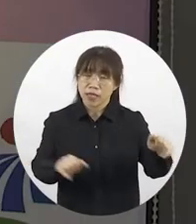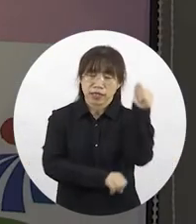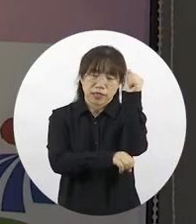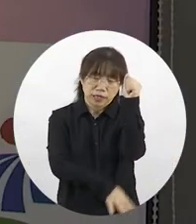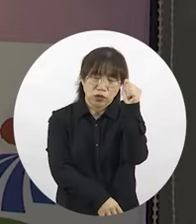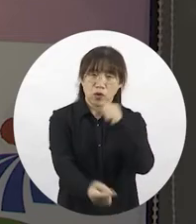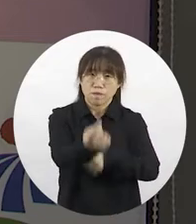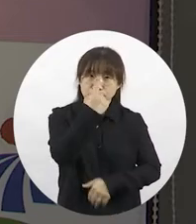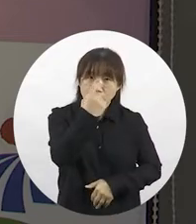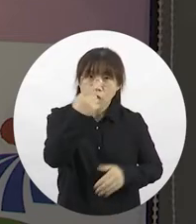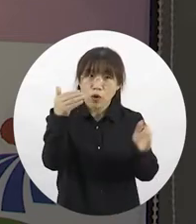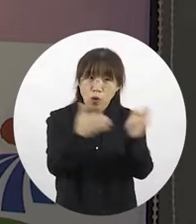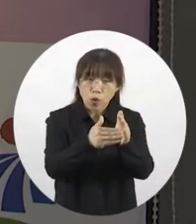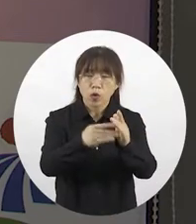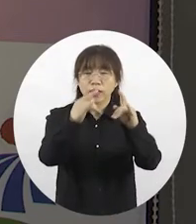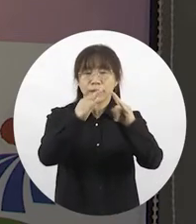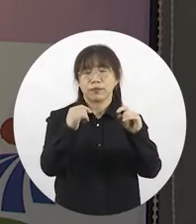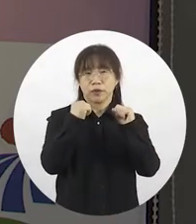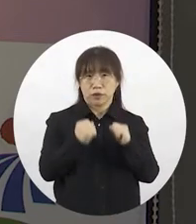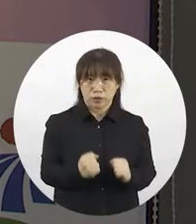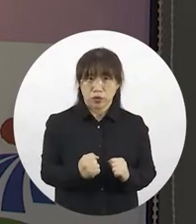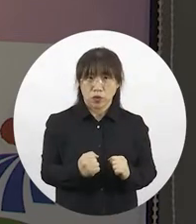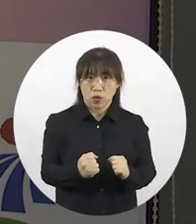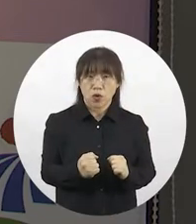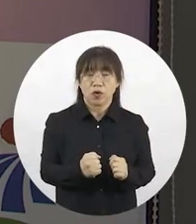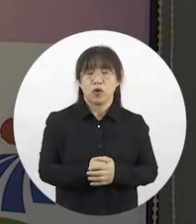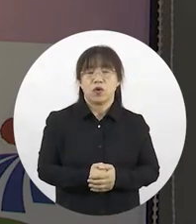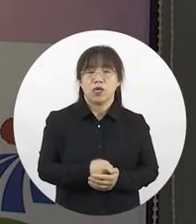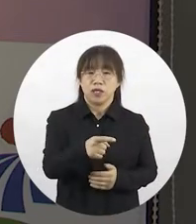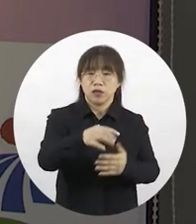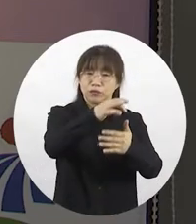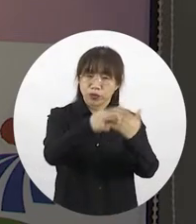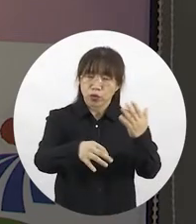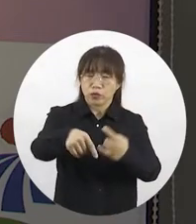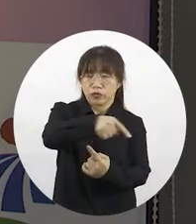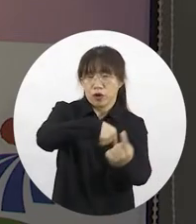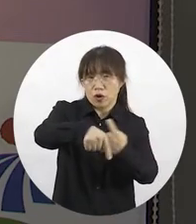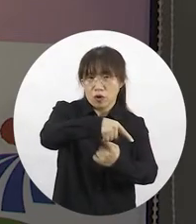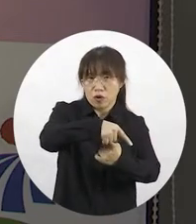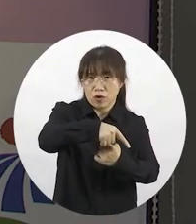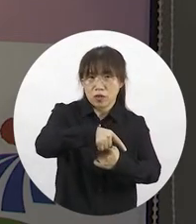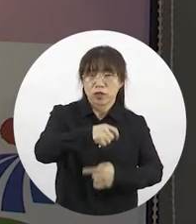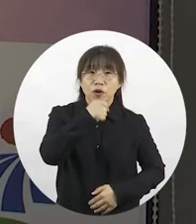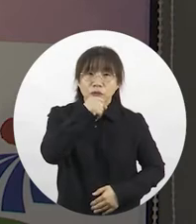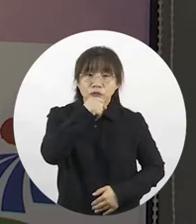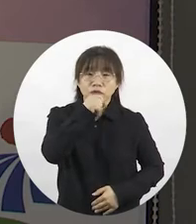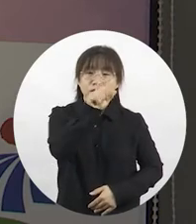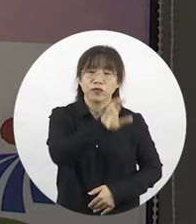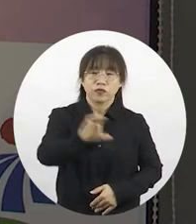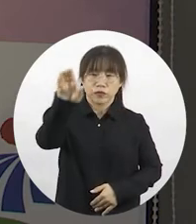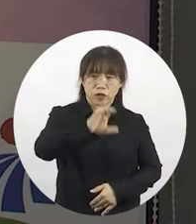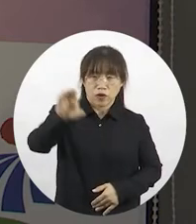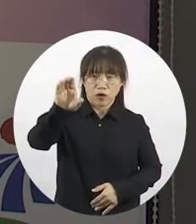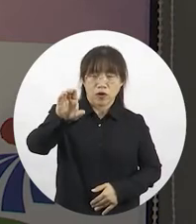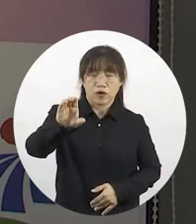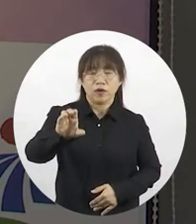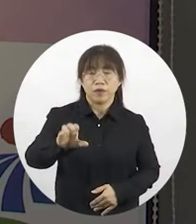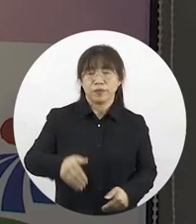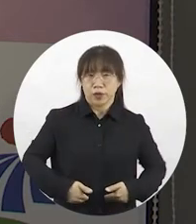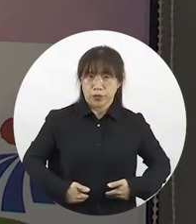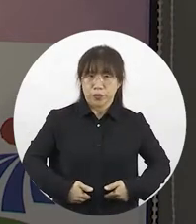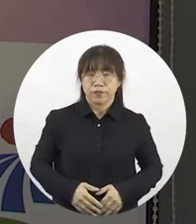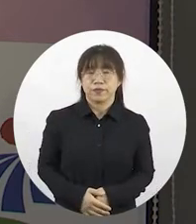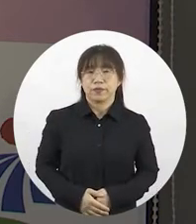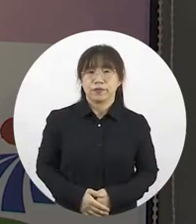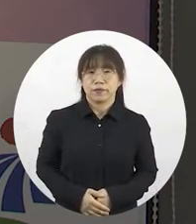자원봉사활동가는 기초 양성 교육을 받은 후 캠프에 근무하며 자원봉사 프로그램을 운영하고 봉사 실적을 입력하는 등의